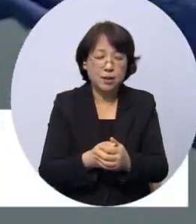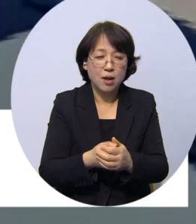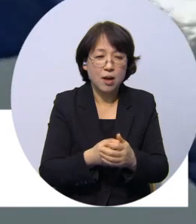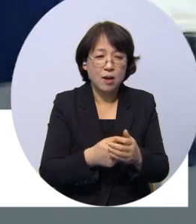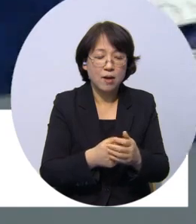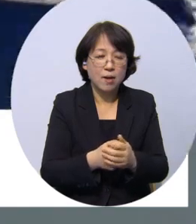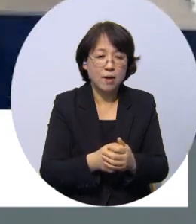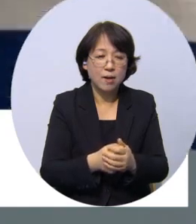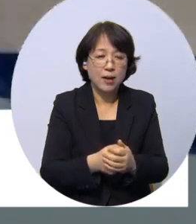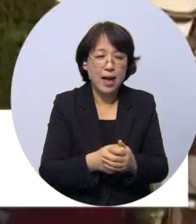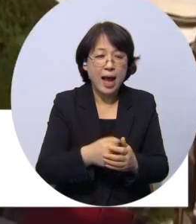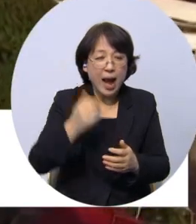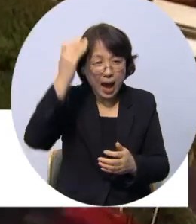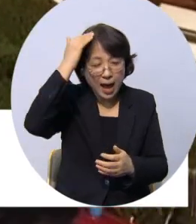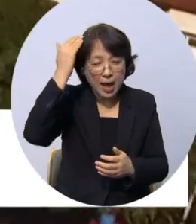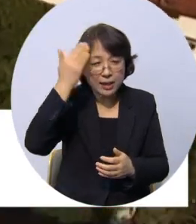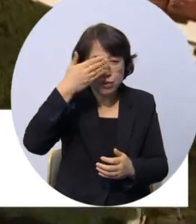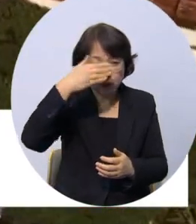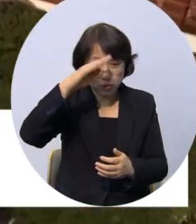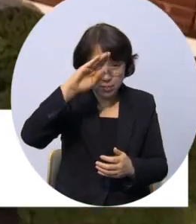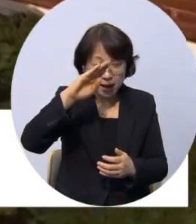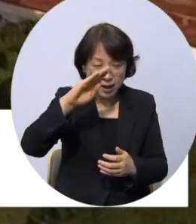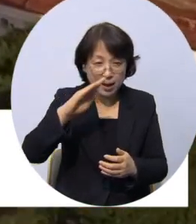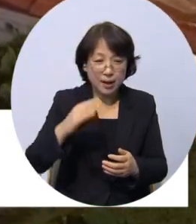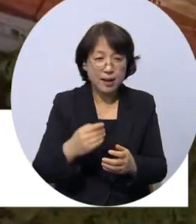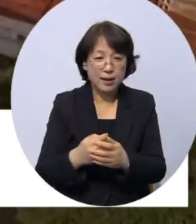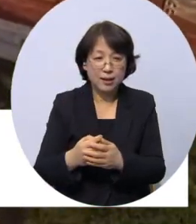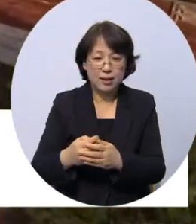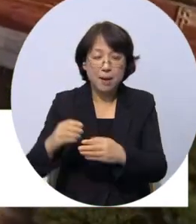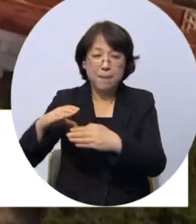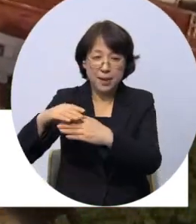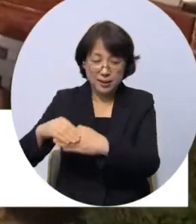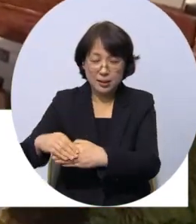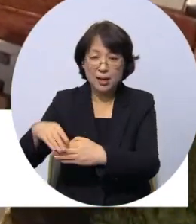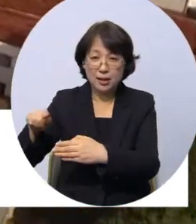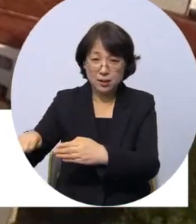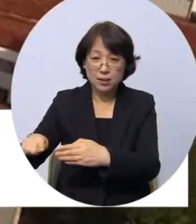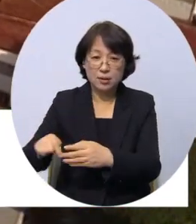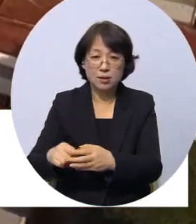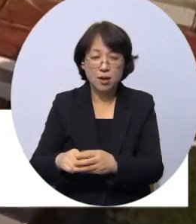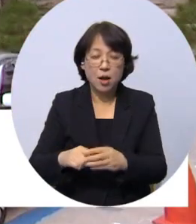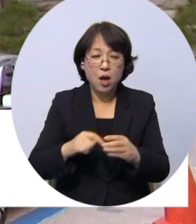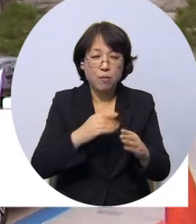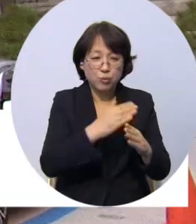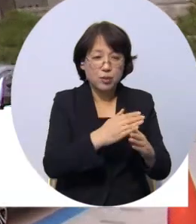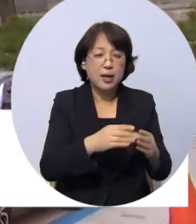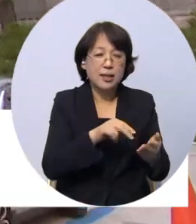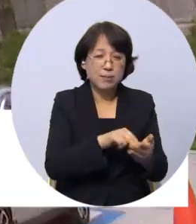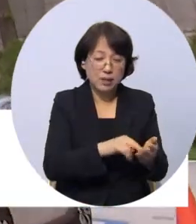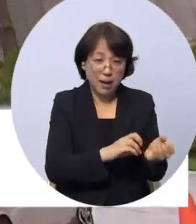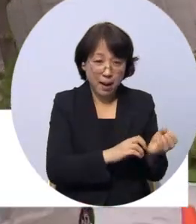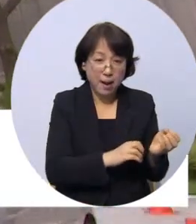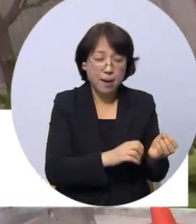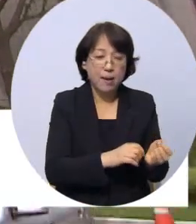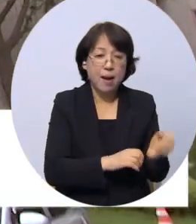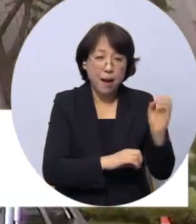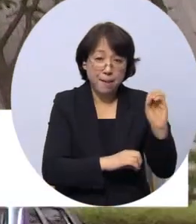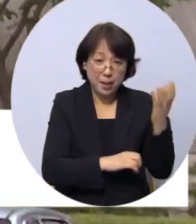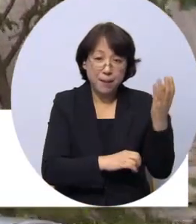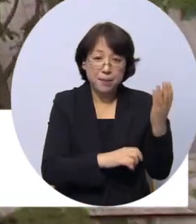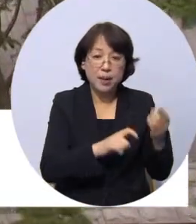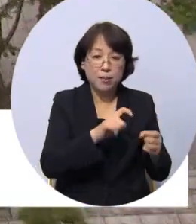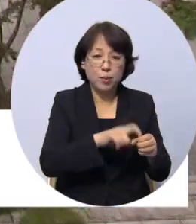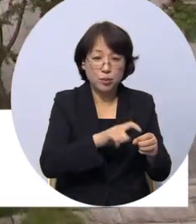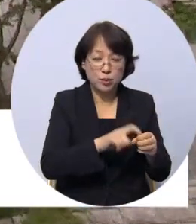수교에 대한 맞대응으로 북한이 일북 수교 카드를 꺼낸 것이라는 분석이 나오는 가운데 통일부는 이번 수교로 쿠바와